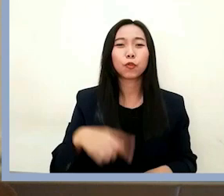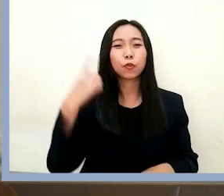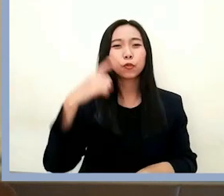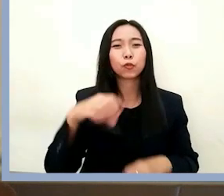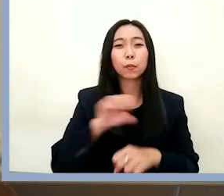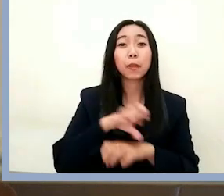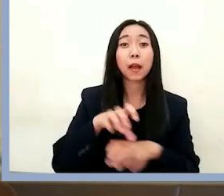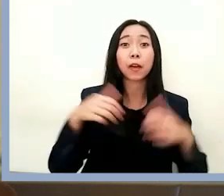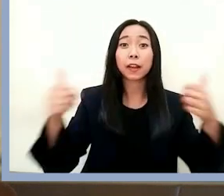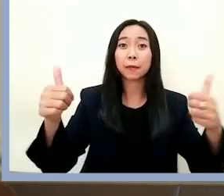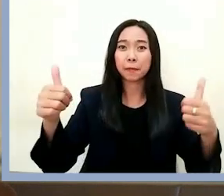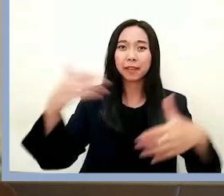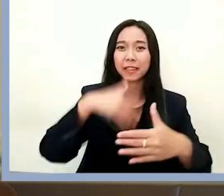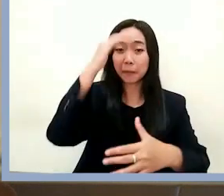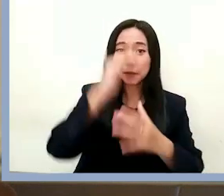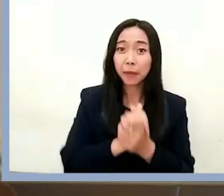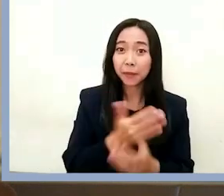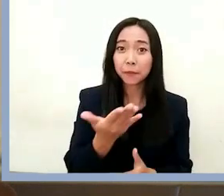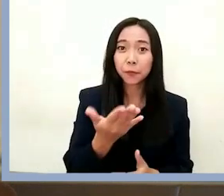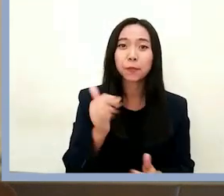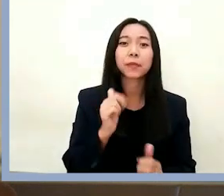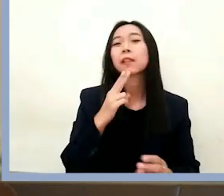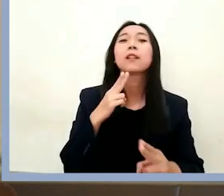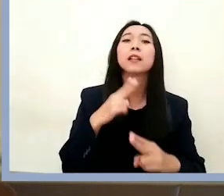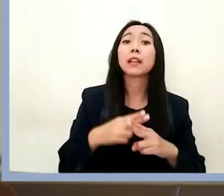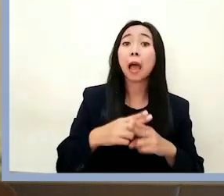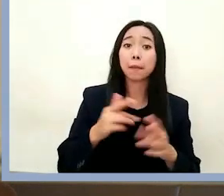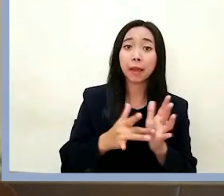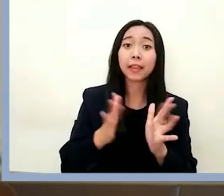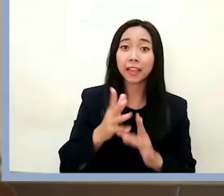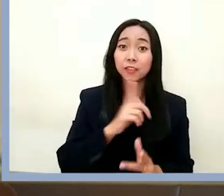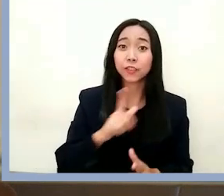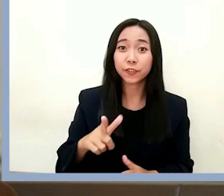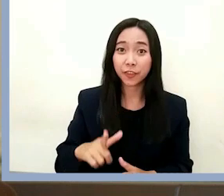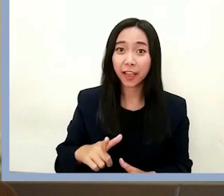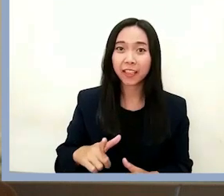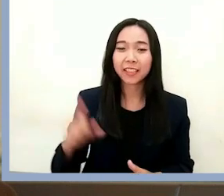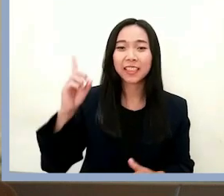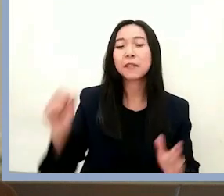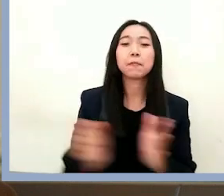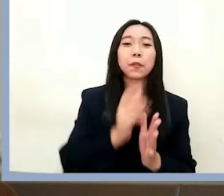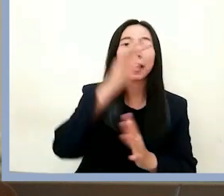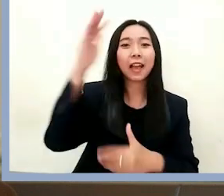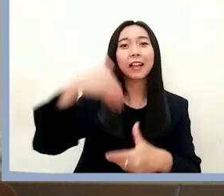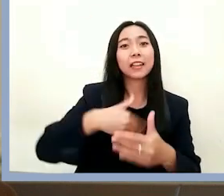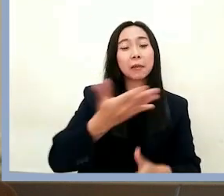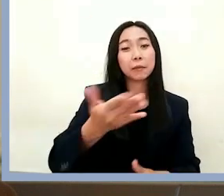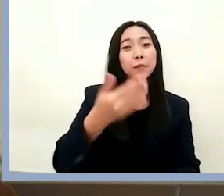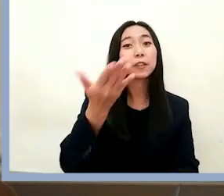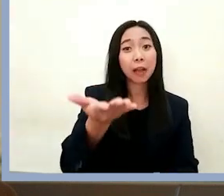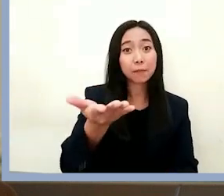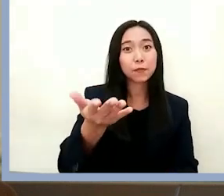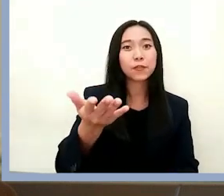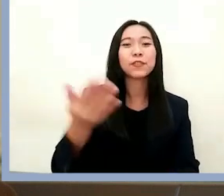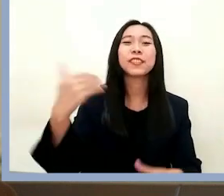pekerjaan imanmu sehingga nama Yesus Tuhan kita dimuliakan di dalam kamu dan kamu di dalam dia